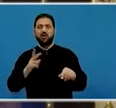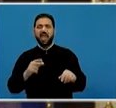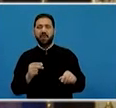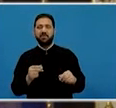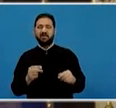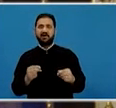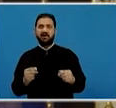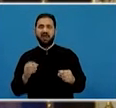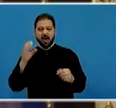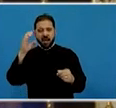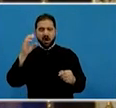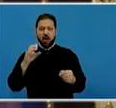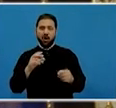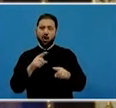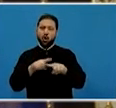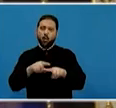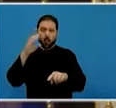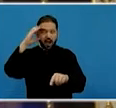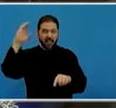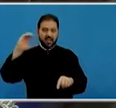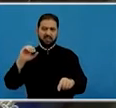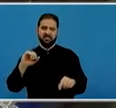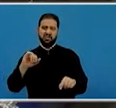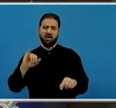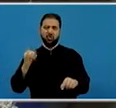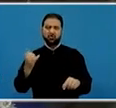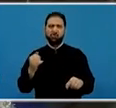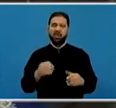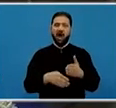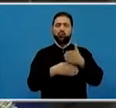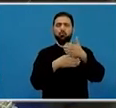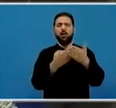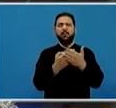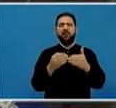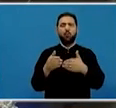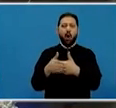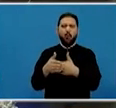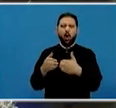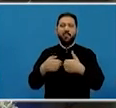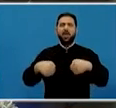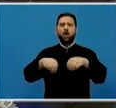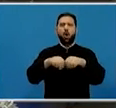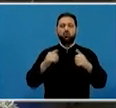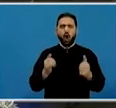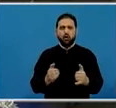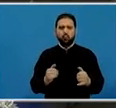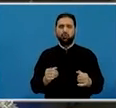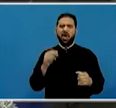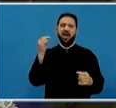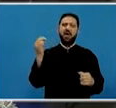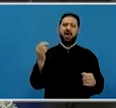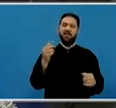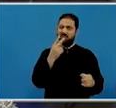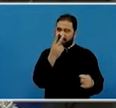de desăvârșire și din punct de vedere duhovnicesc și ajutorul lui Dumnezeu, cred că și, să spunem, aceste probleme mai mici sau